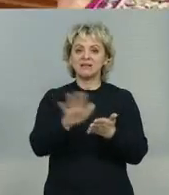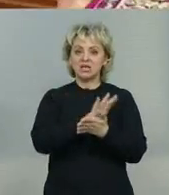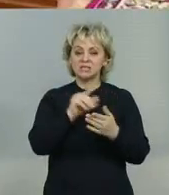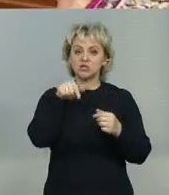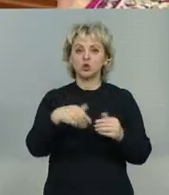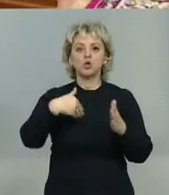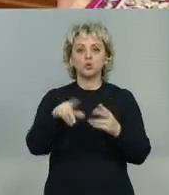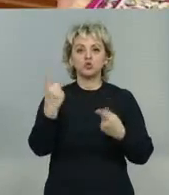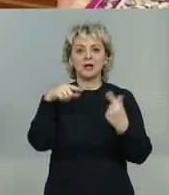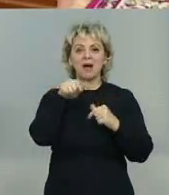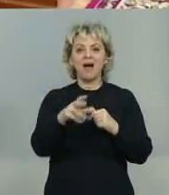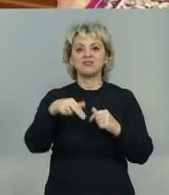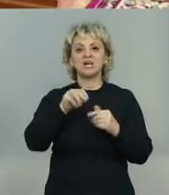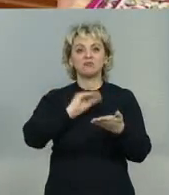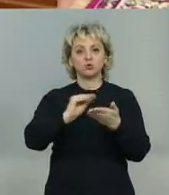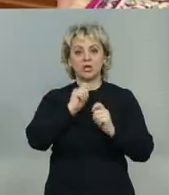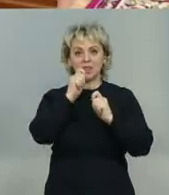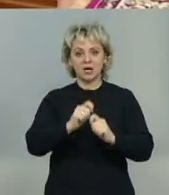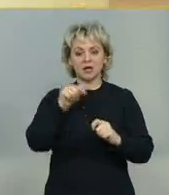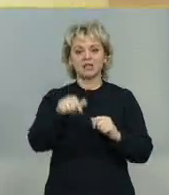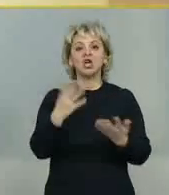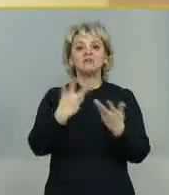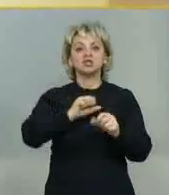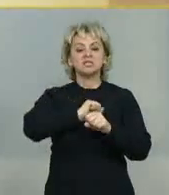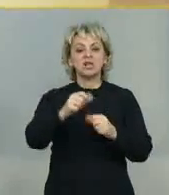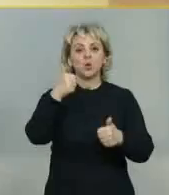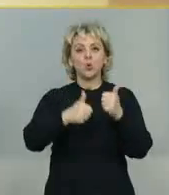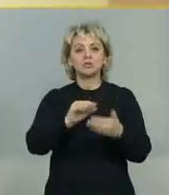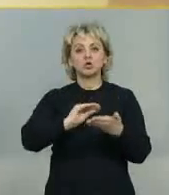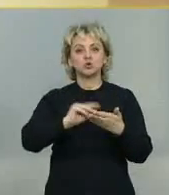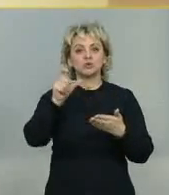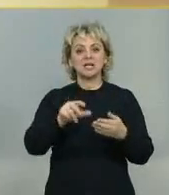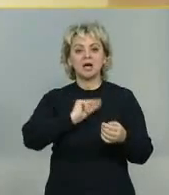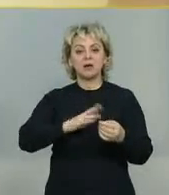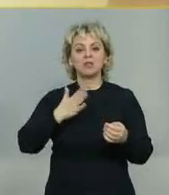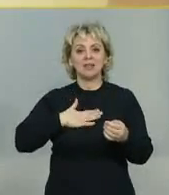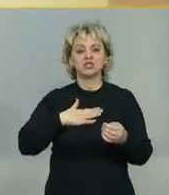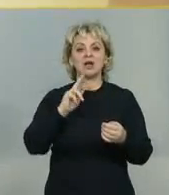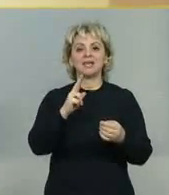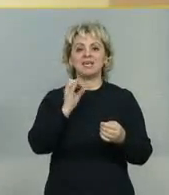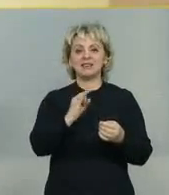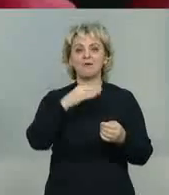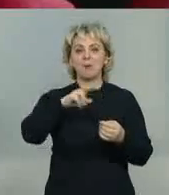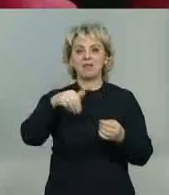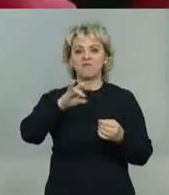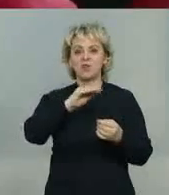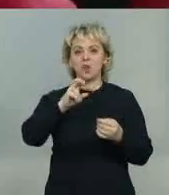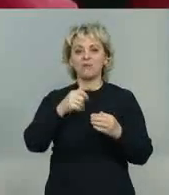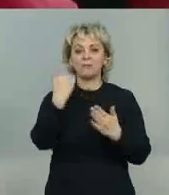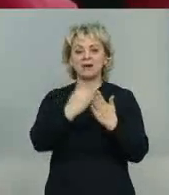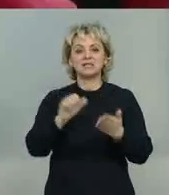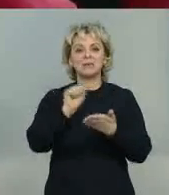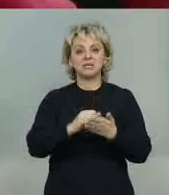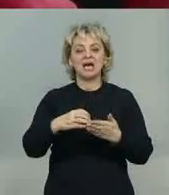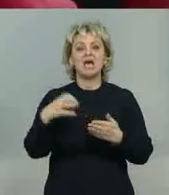прессе. Лучшим авторам губернатор вручил награды. В числе победителей конкурса журналистских работ и наша коллега Инна Панфилова, программный